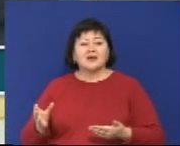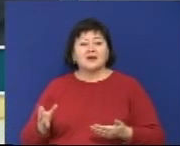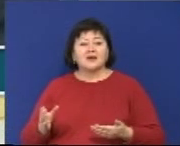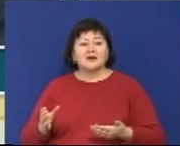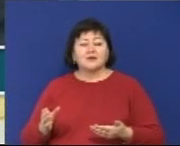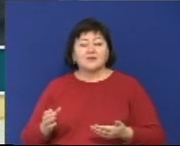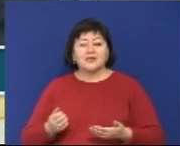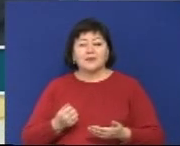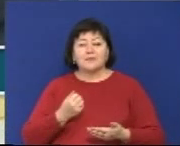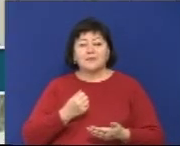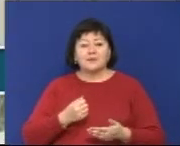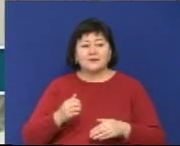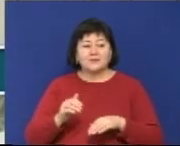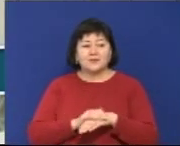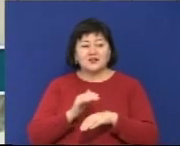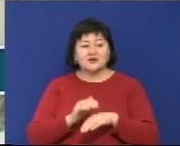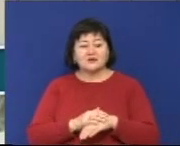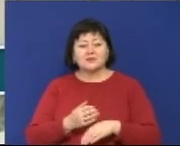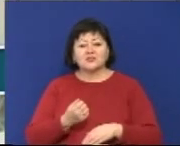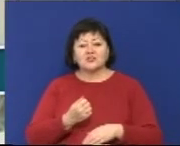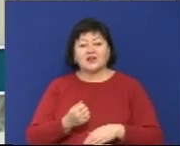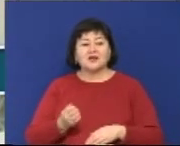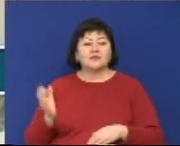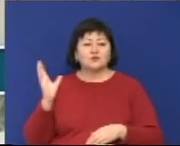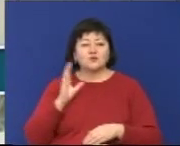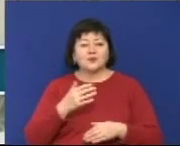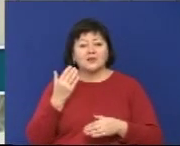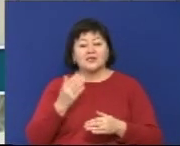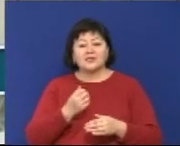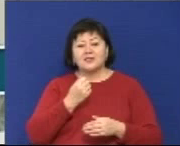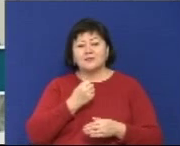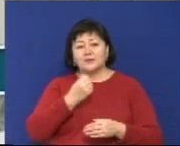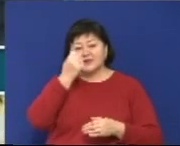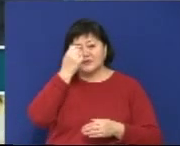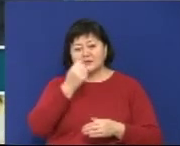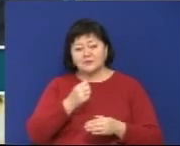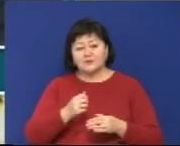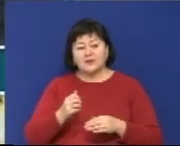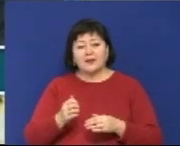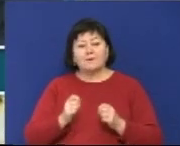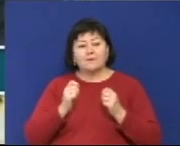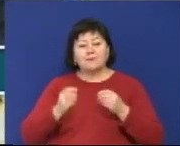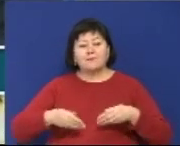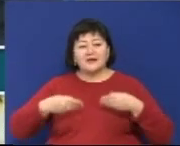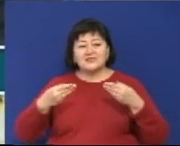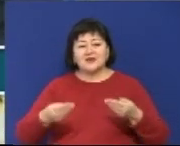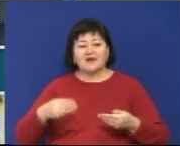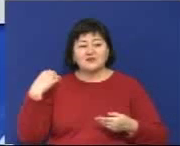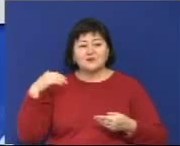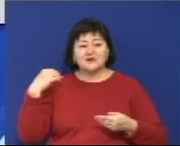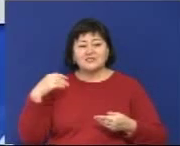и поздравления еще раз, поздравления вас с избранием на пост президента Республики Казахстан.